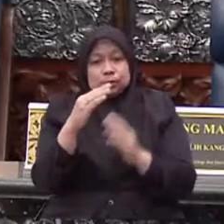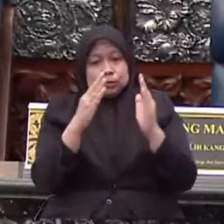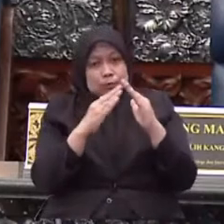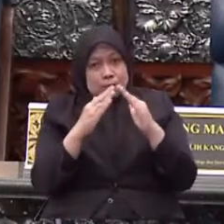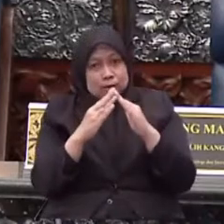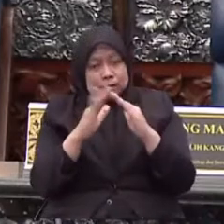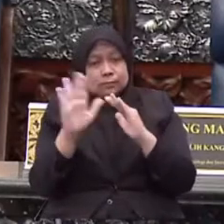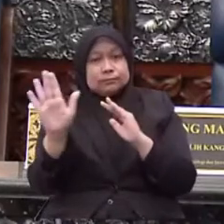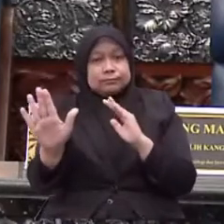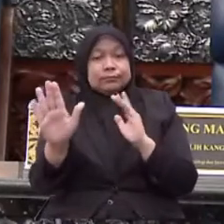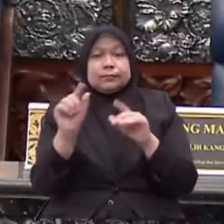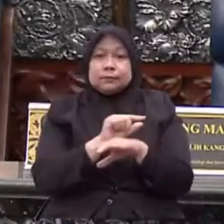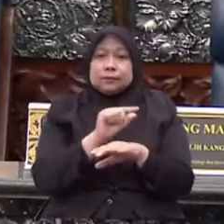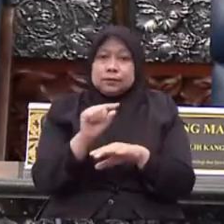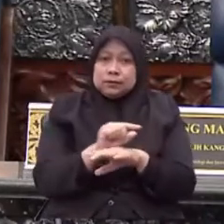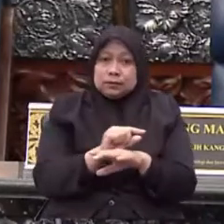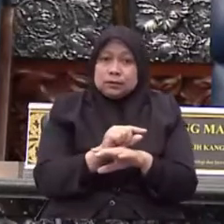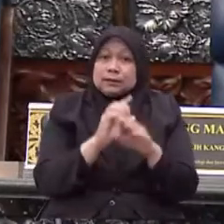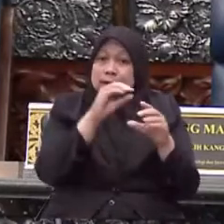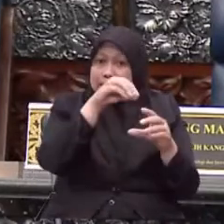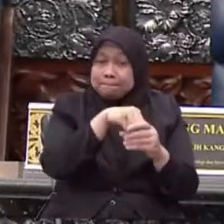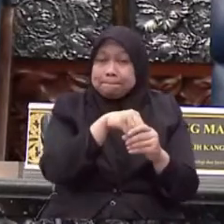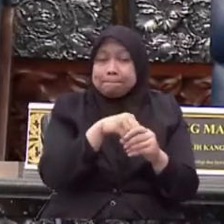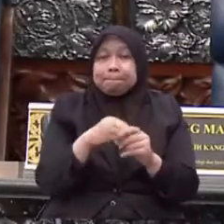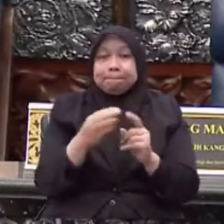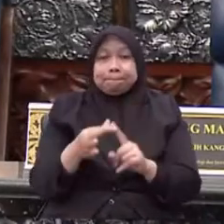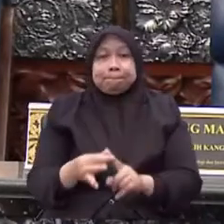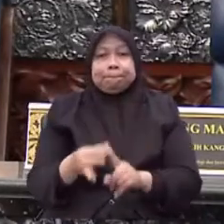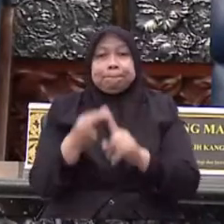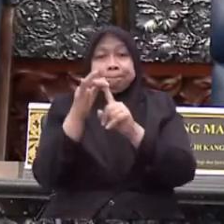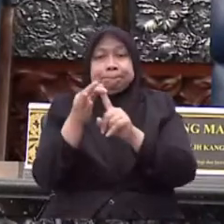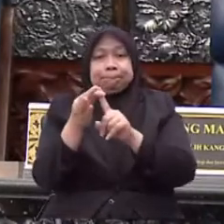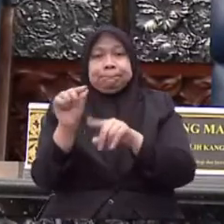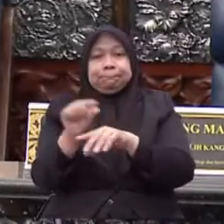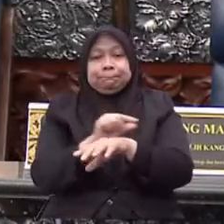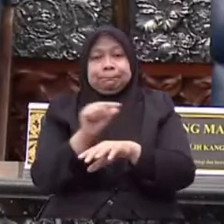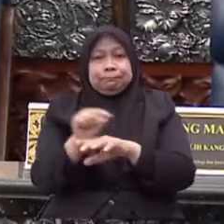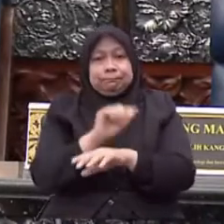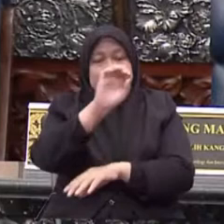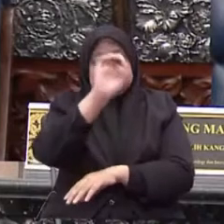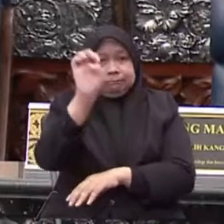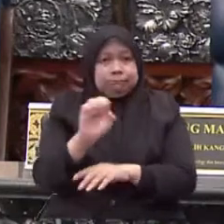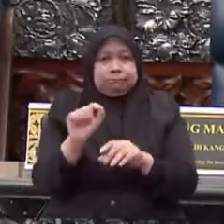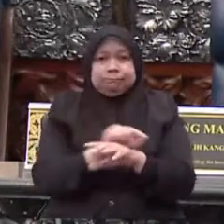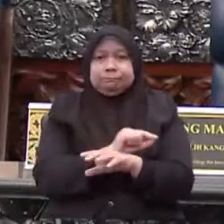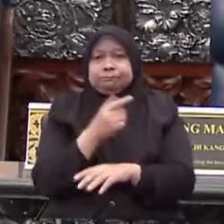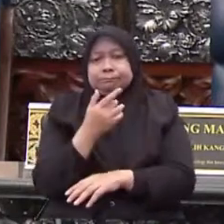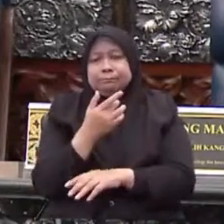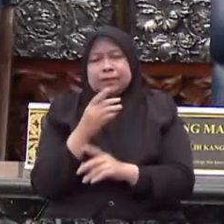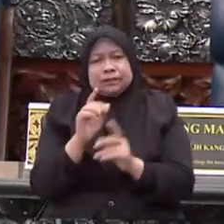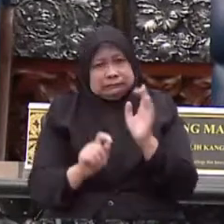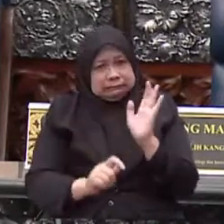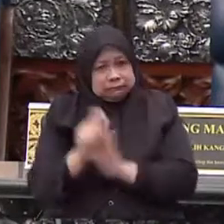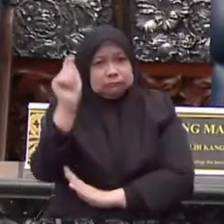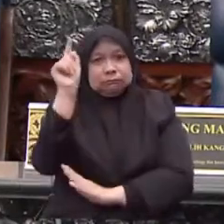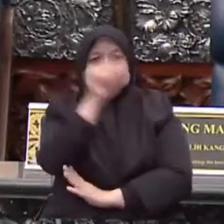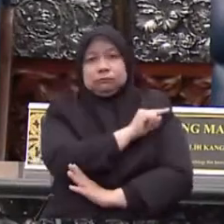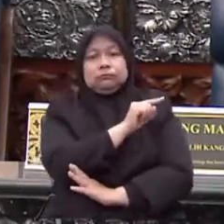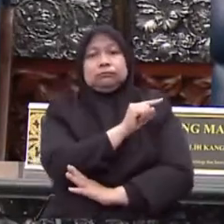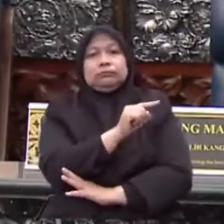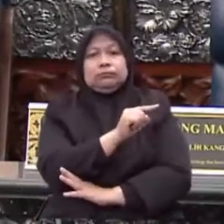kediaman bagi pengguna domestik terutamanya yang menggunakan elektrik dengan kadal yang tinggi